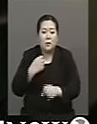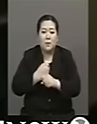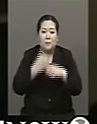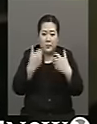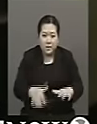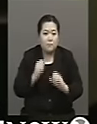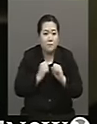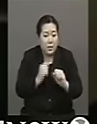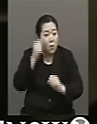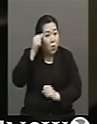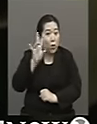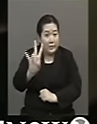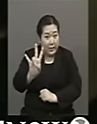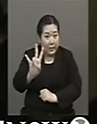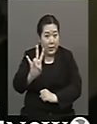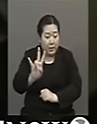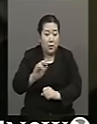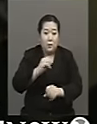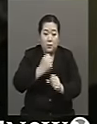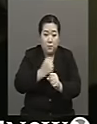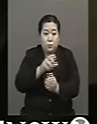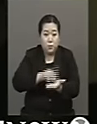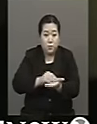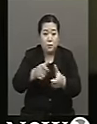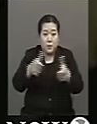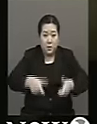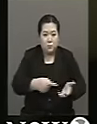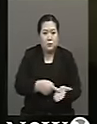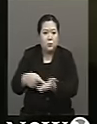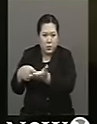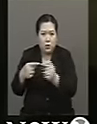จใน7วันแล้วก็จะมีการเสนอสำนวนการสอบสวนเพื่อพิจารณาต่อไปอีกครั้งครับ